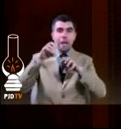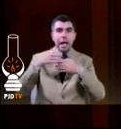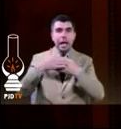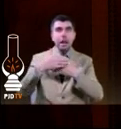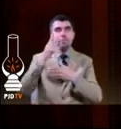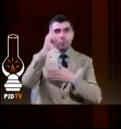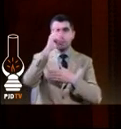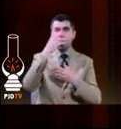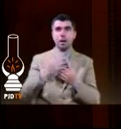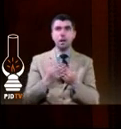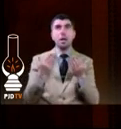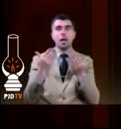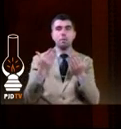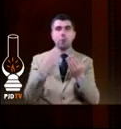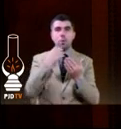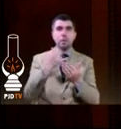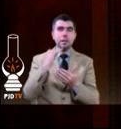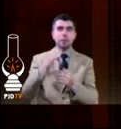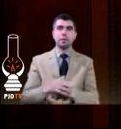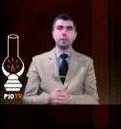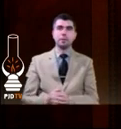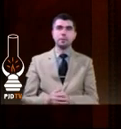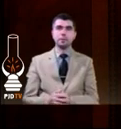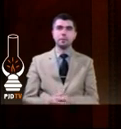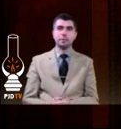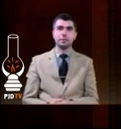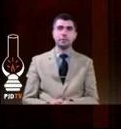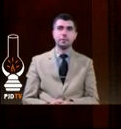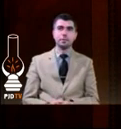العالمين. الشريف راه دعا معنا، احنا نطلب الله تعالى.